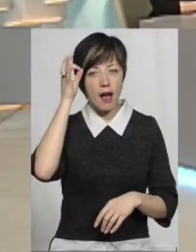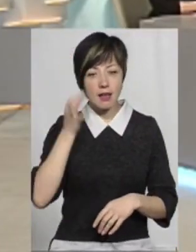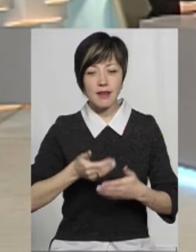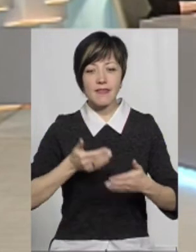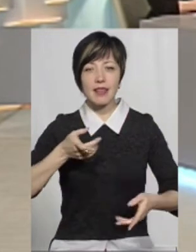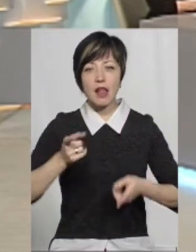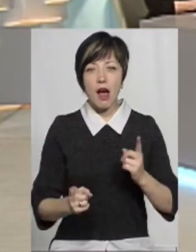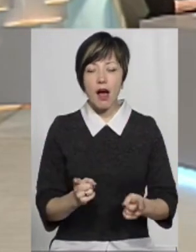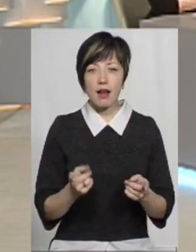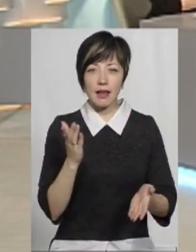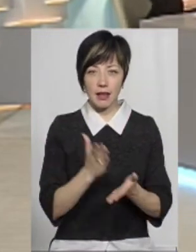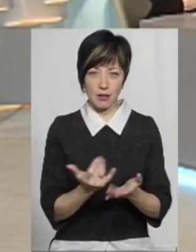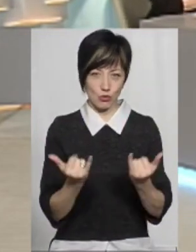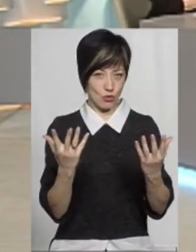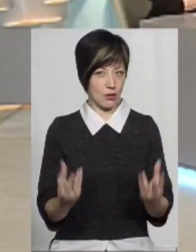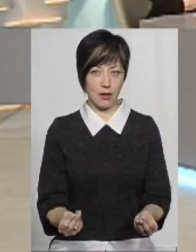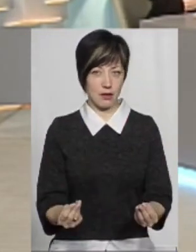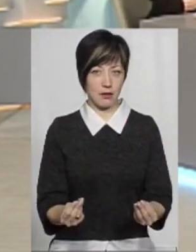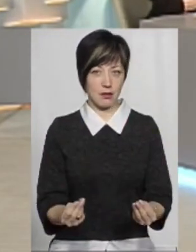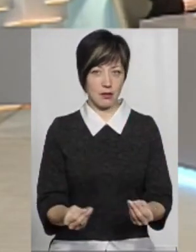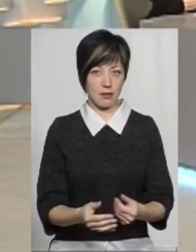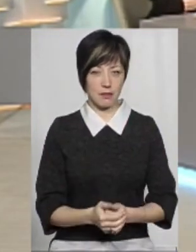тих реалій, які є на сьогоднішній